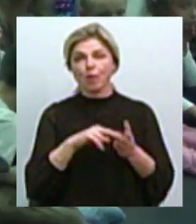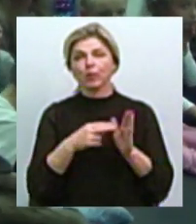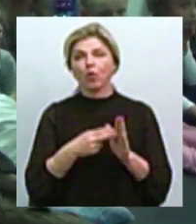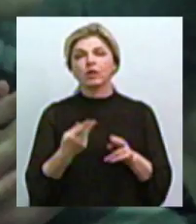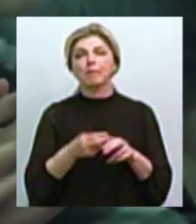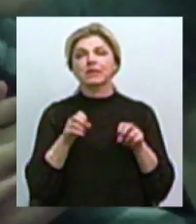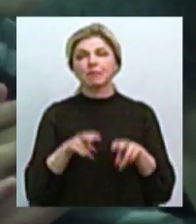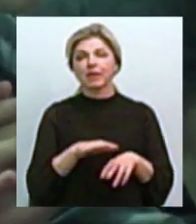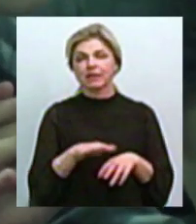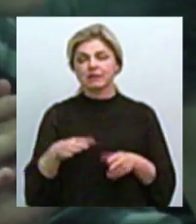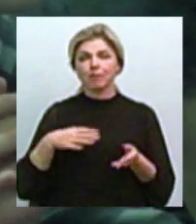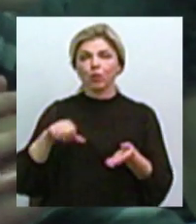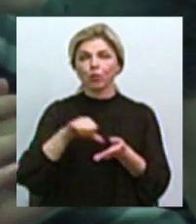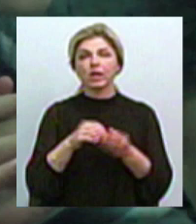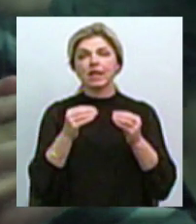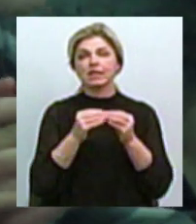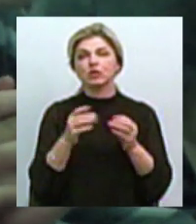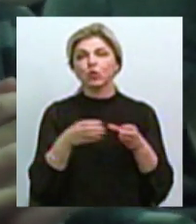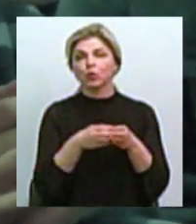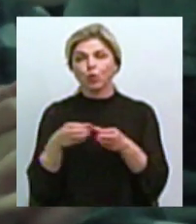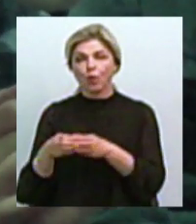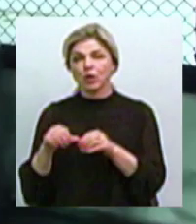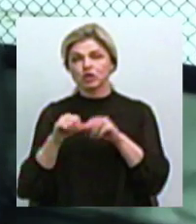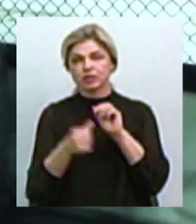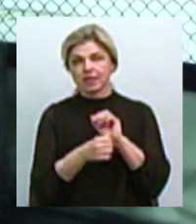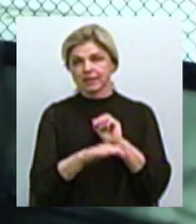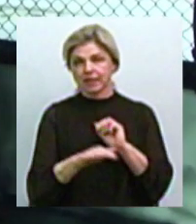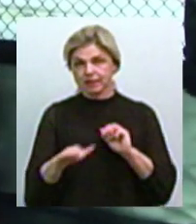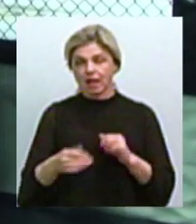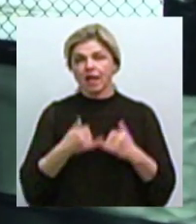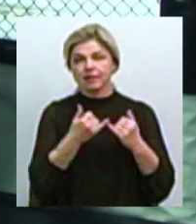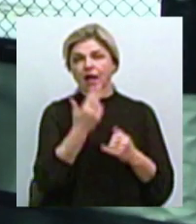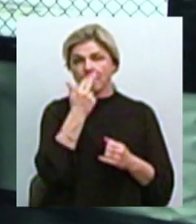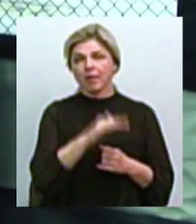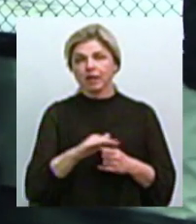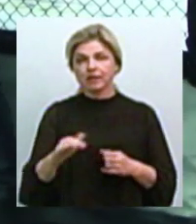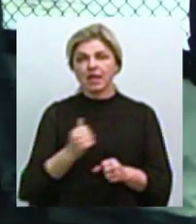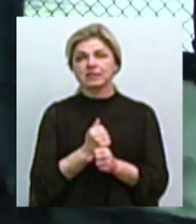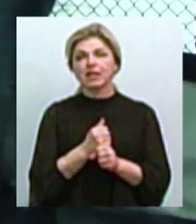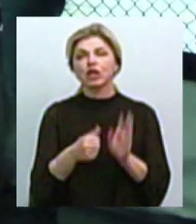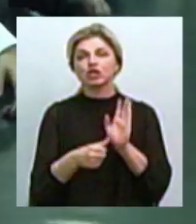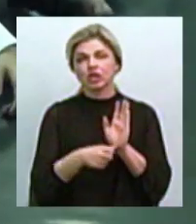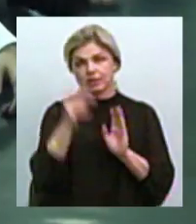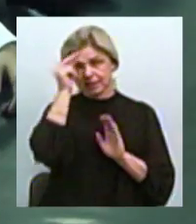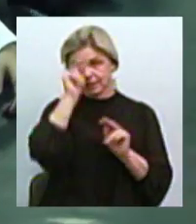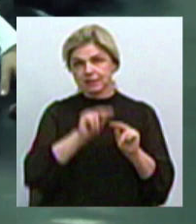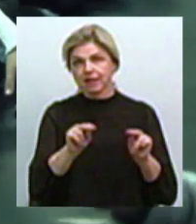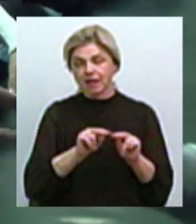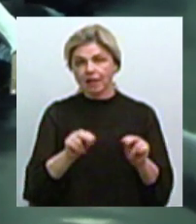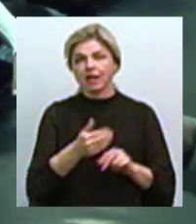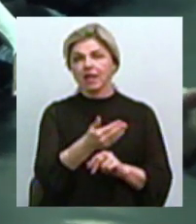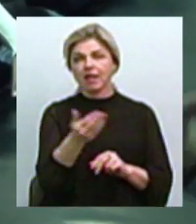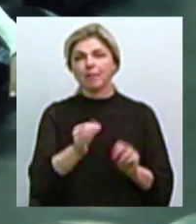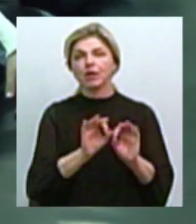взяло участь 10 груп по 15 дітей різного віку. Для малечі спланували 6 позакласних занять. Їм розповідали про